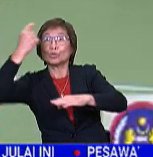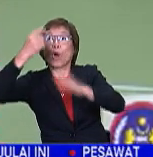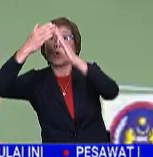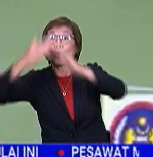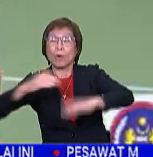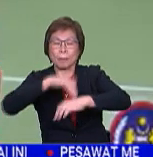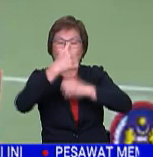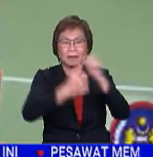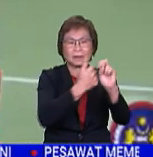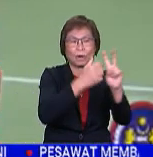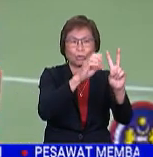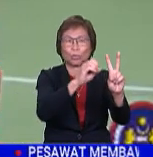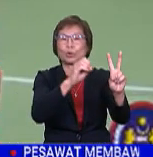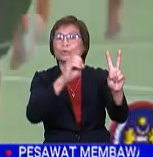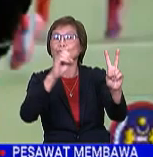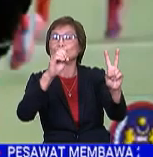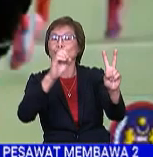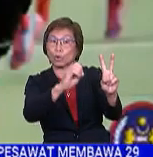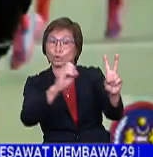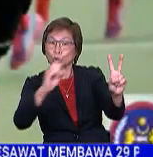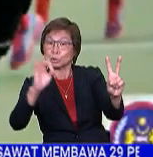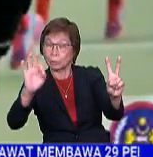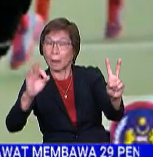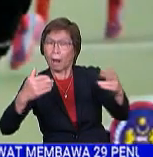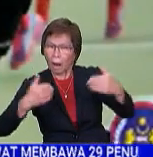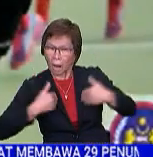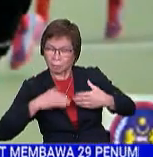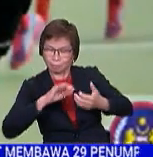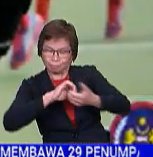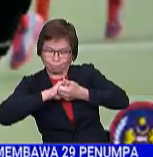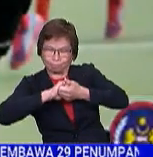adalah pada tahun 2009 yang diadakan secara